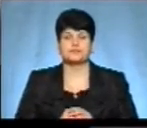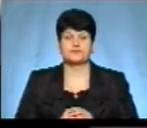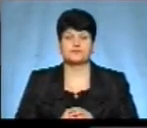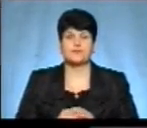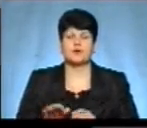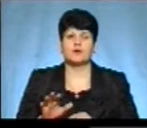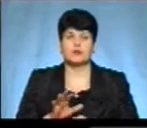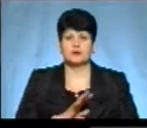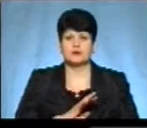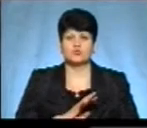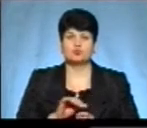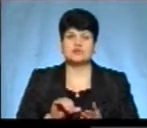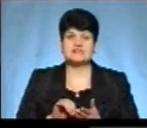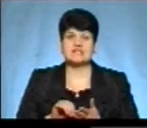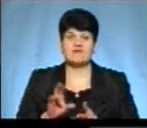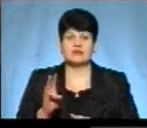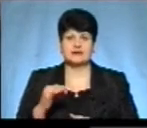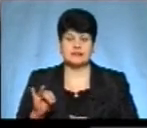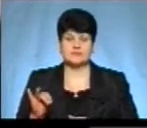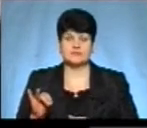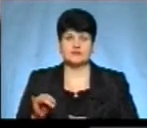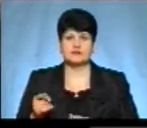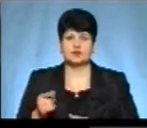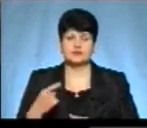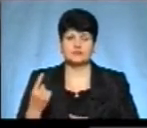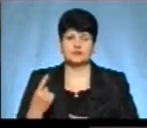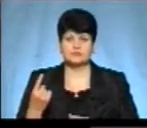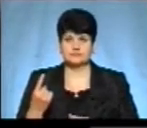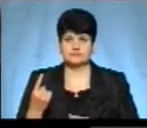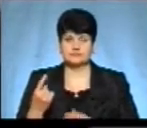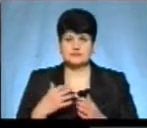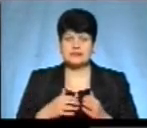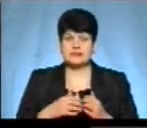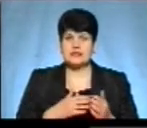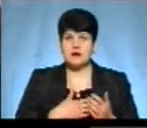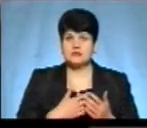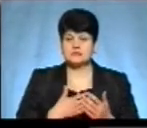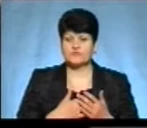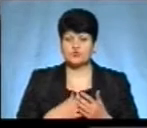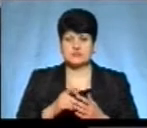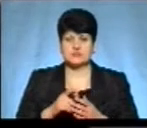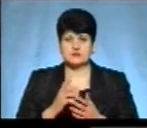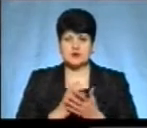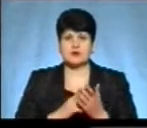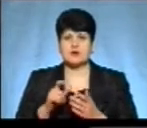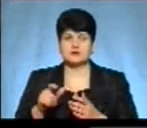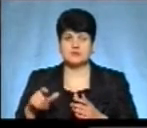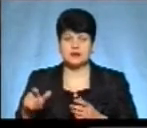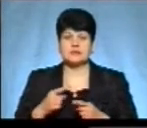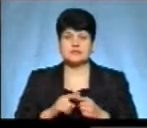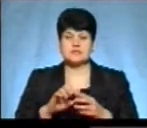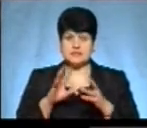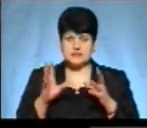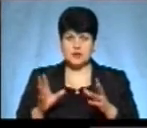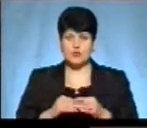був представлений Тернопільській області серед активностей кандидатів. Це загалом реклама